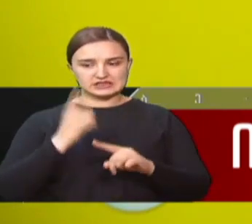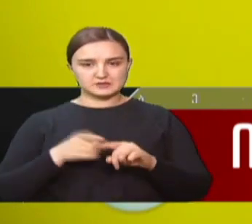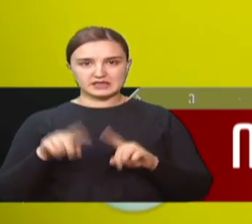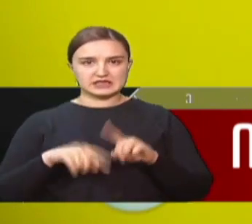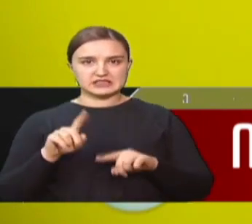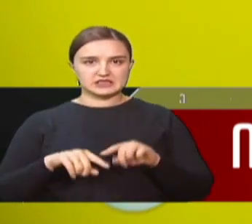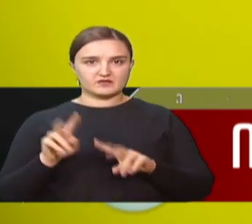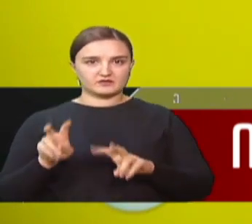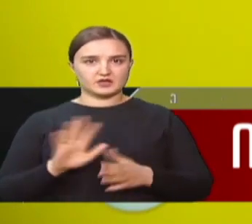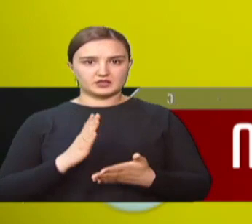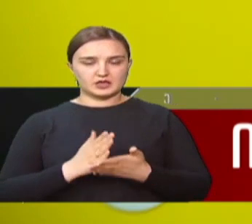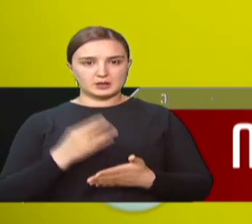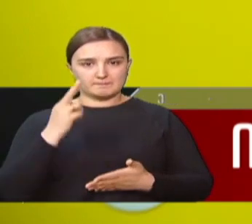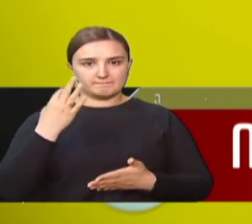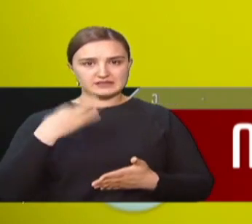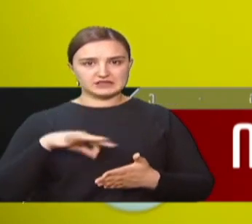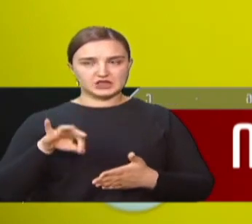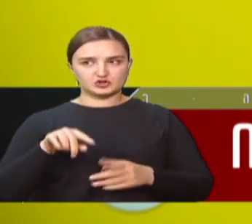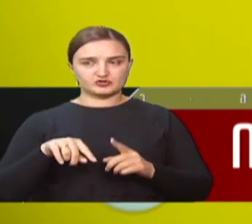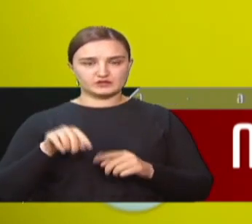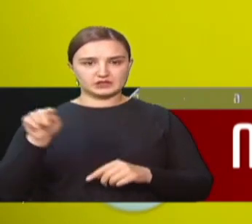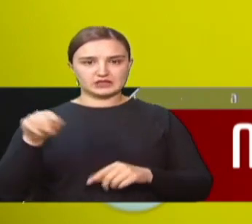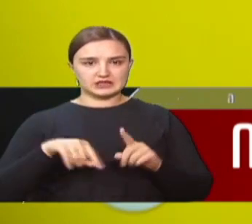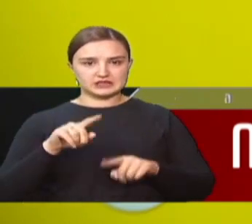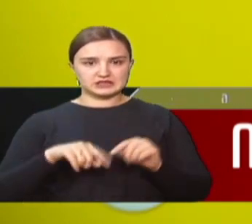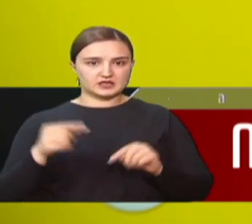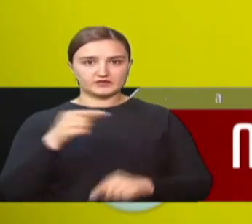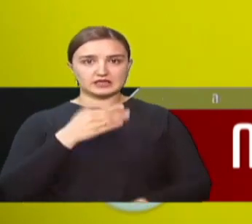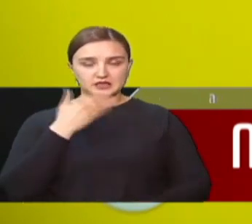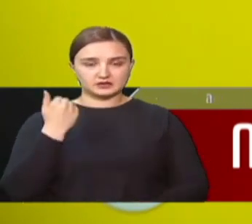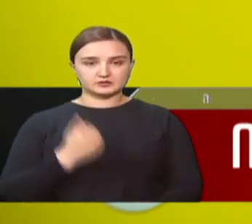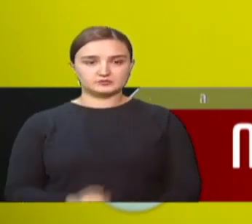არ არის, ან ვიღაცა ბიძაშვილი, გარე ბიძაშვილი არ არის ნათესავი,